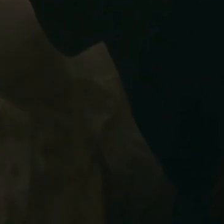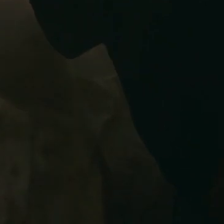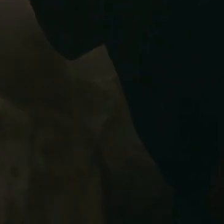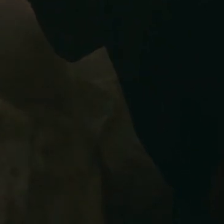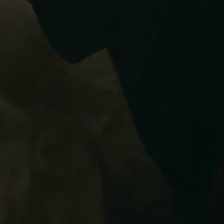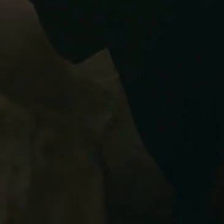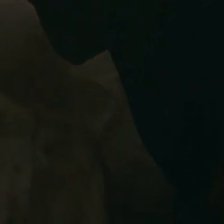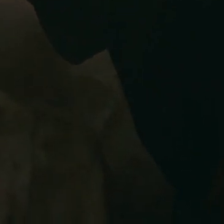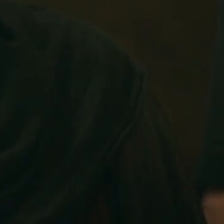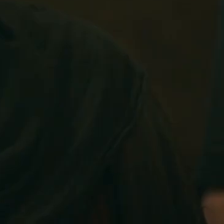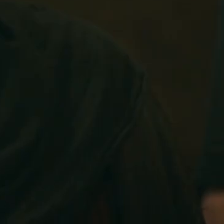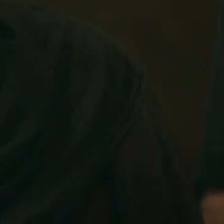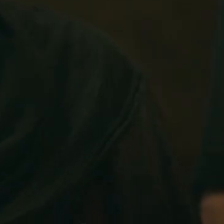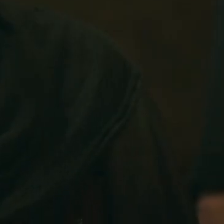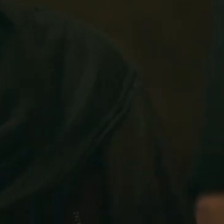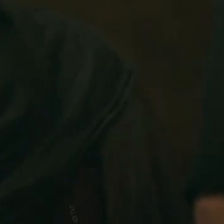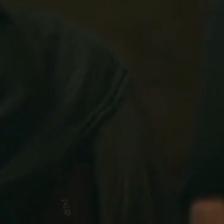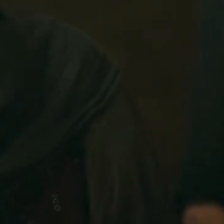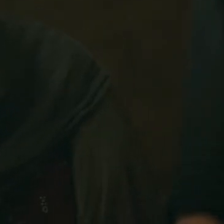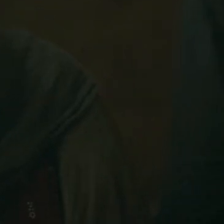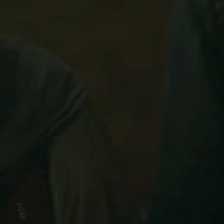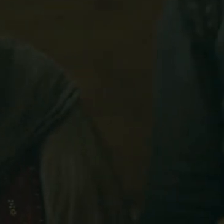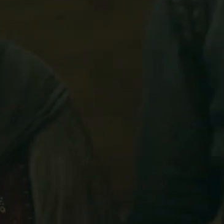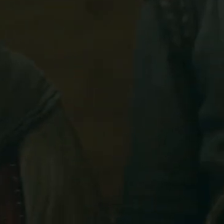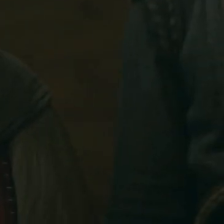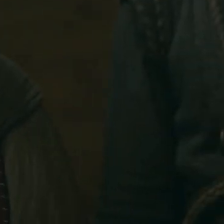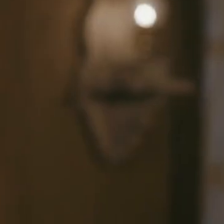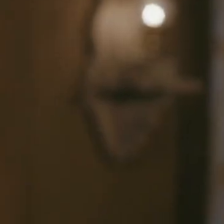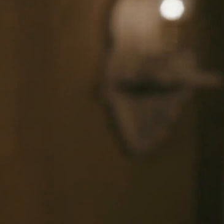Efsa şehidin gözlerini eliyle kapattı.